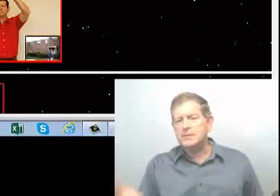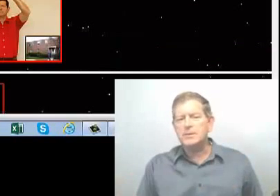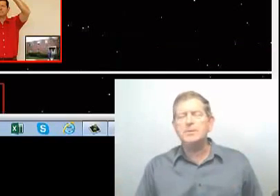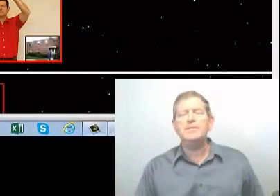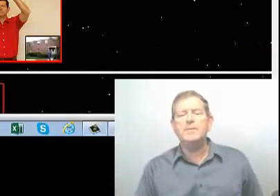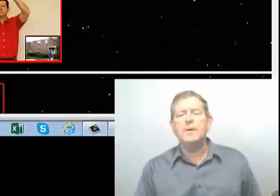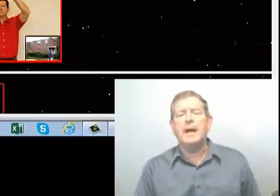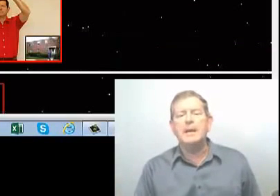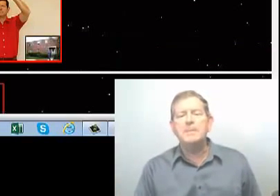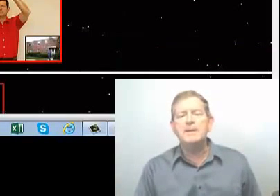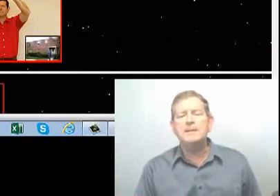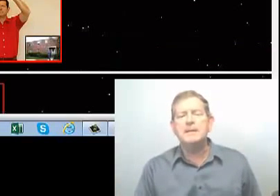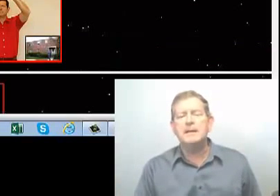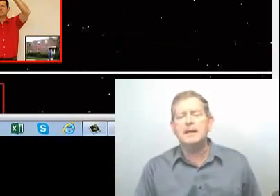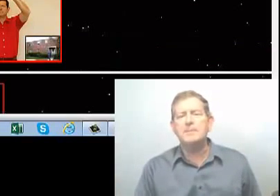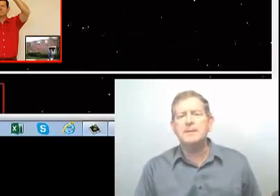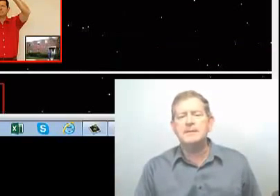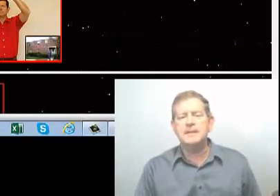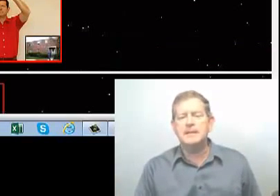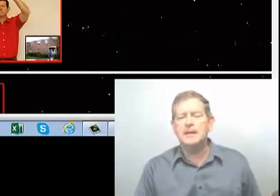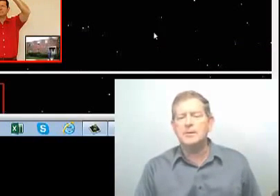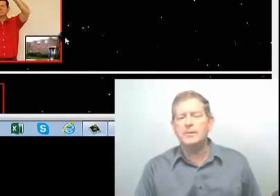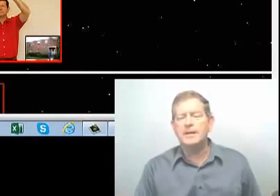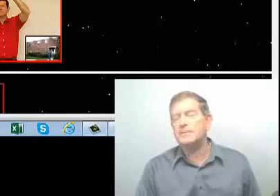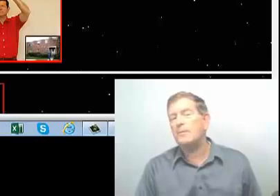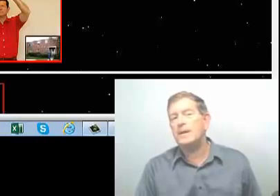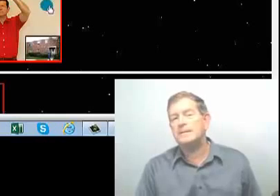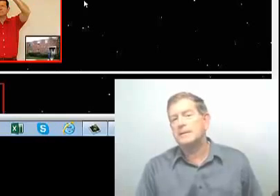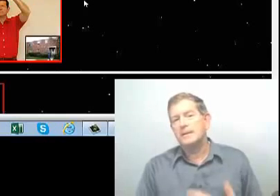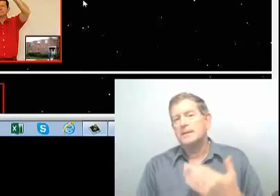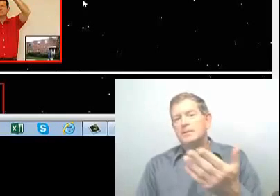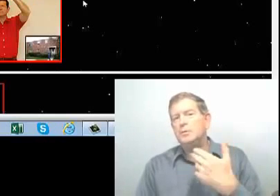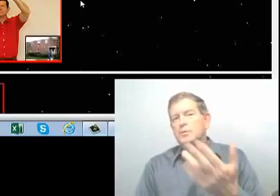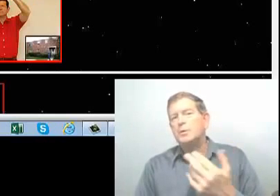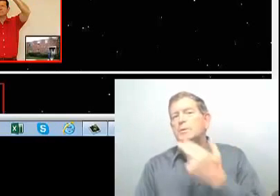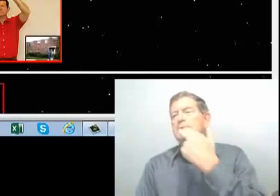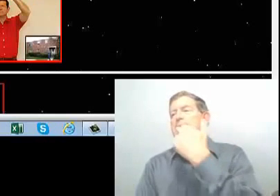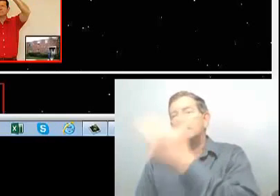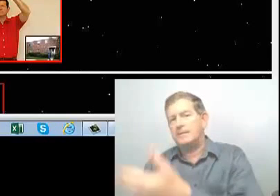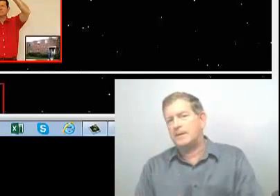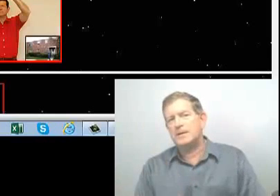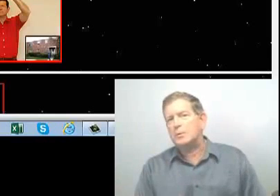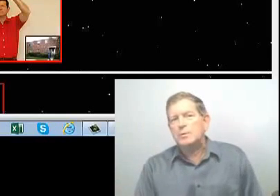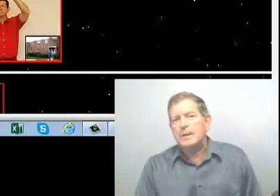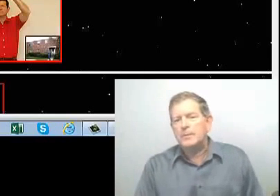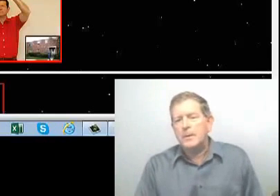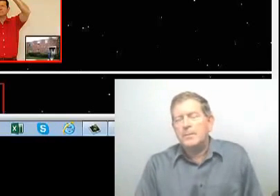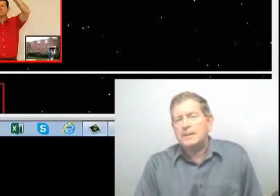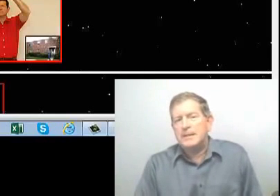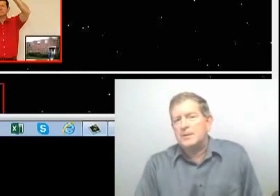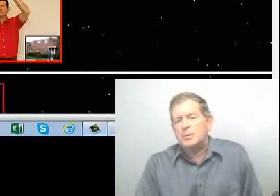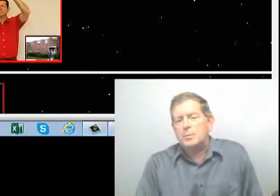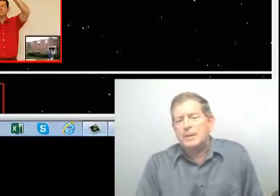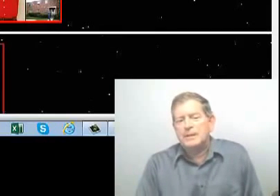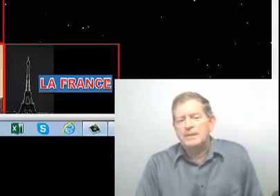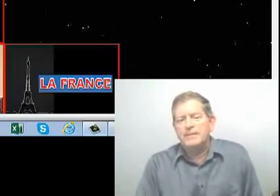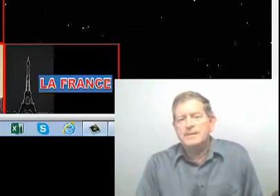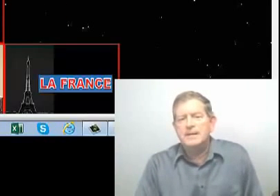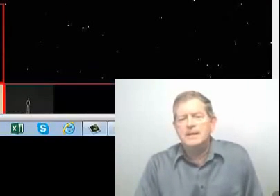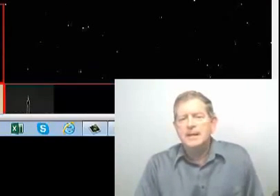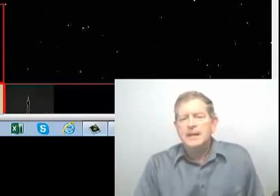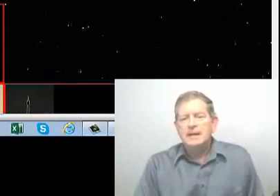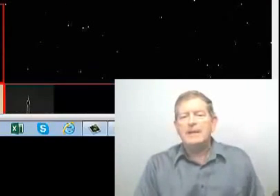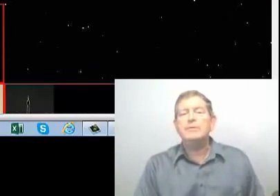Deuxième section, il faut répéter quelques phrases. Mais en fait, nous allons dire les phrases tout simplement parce qu'elles ne sont pas